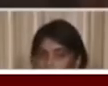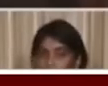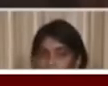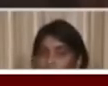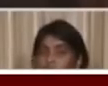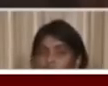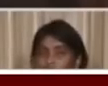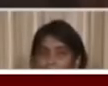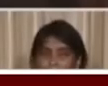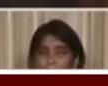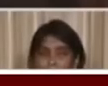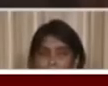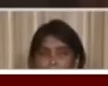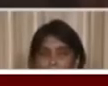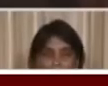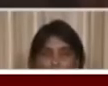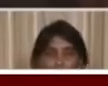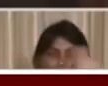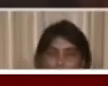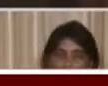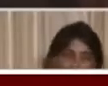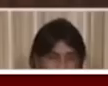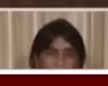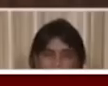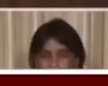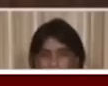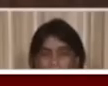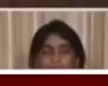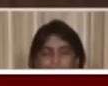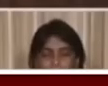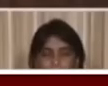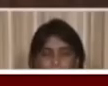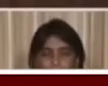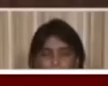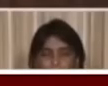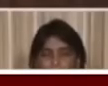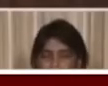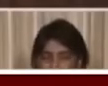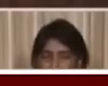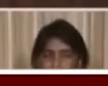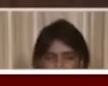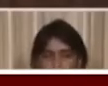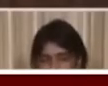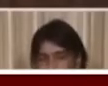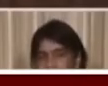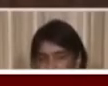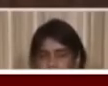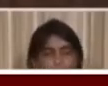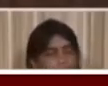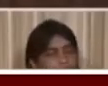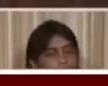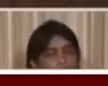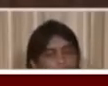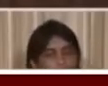வடக்கு கிழக்கை அரசுக்கு எதிராக முடக்குவோம். சாணக்கியன் சவால். ஜஸ்ட் கிளாரிஃபிகேஷன் சார் ப்ளீஸ், ஒன் மினிட்.